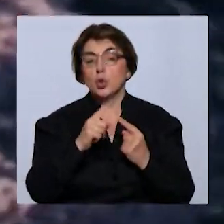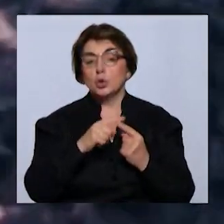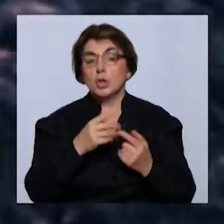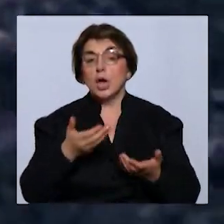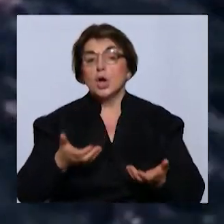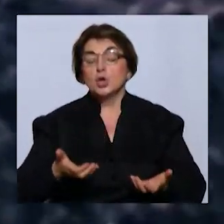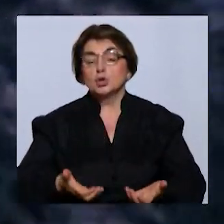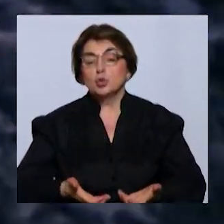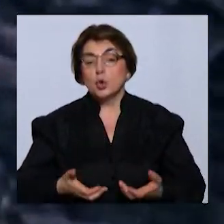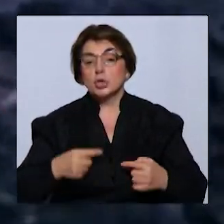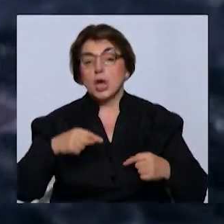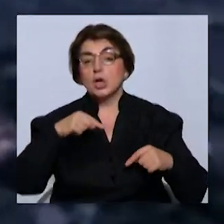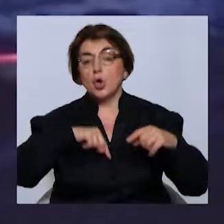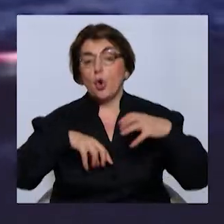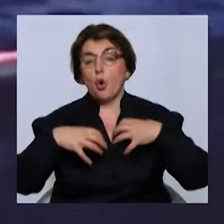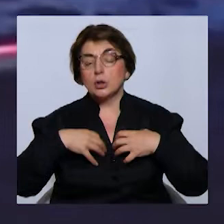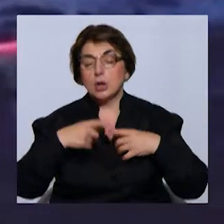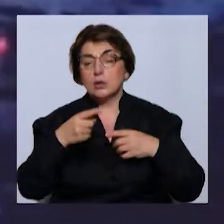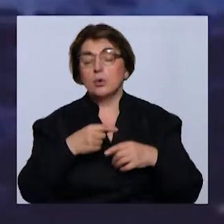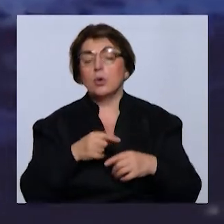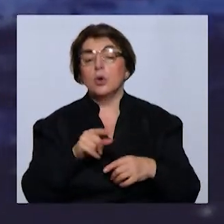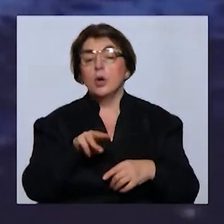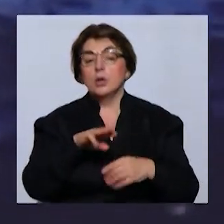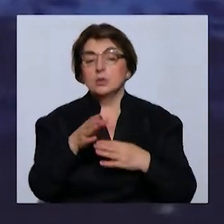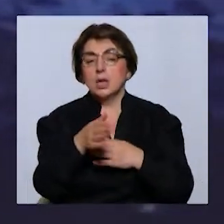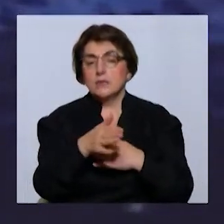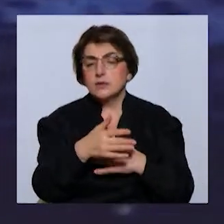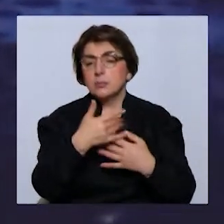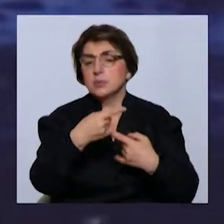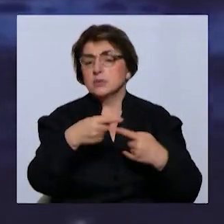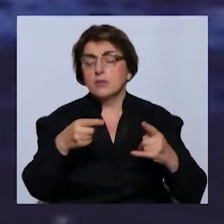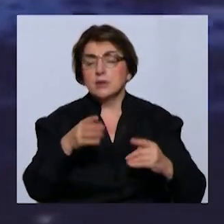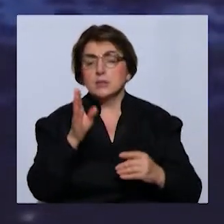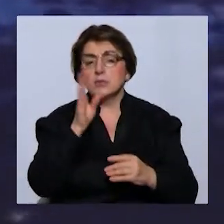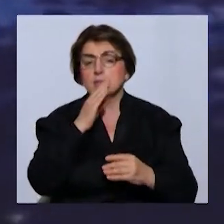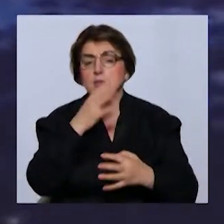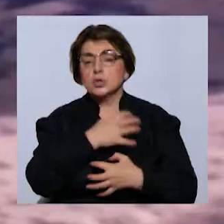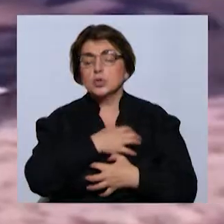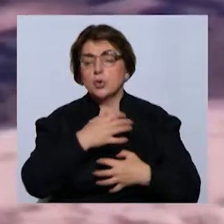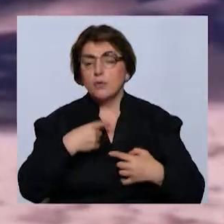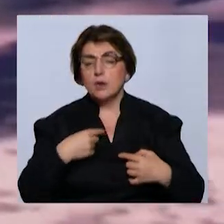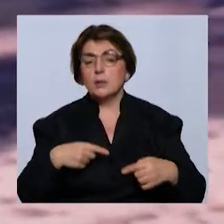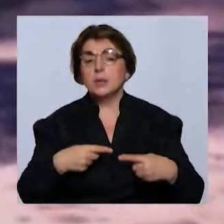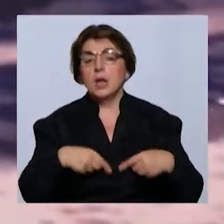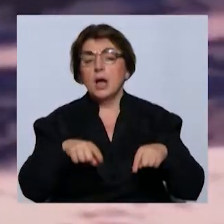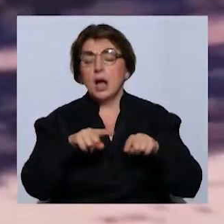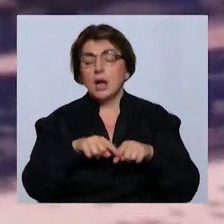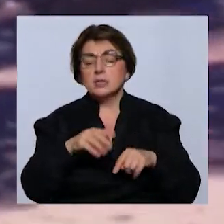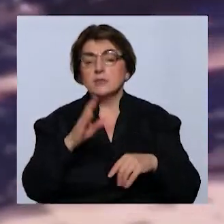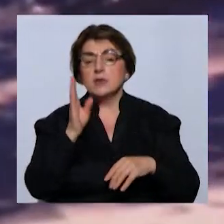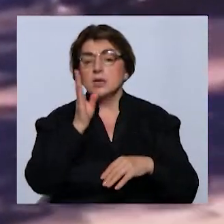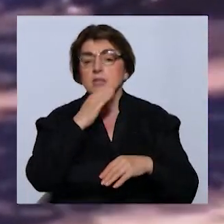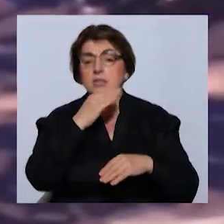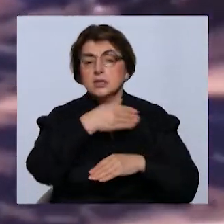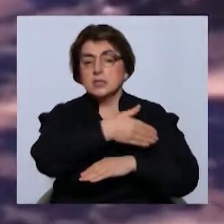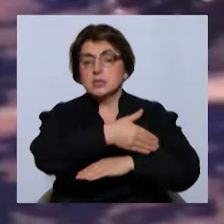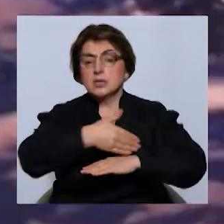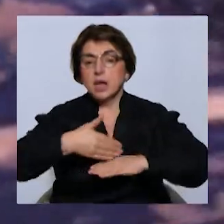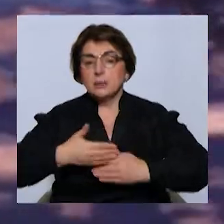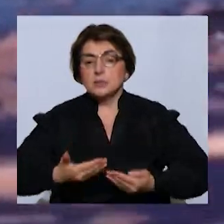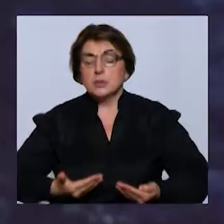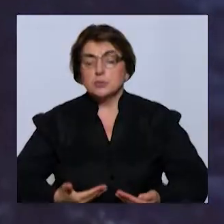უნდა, მოლუსკები, თევზები, სხვადასხვა წყლის ცხოველები და ასევე წყლის ნაპირზე მცხოვრები ფრინველებიც.